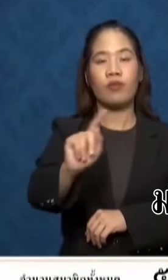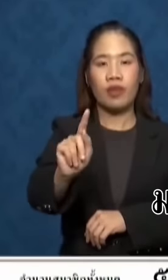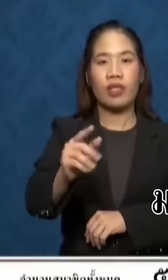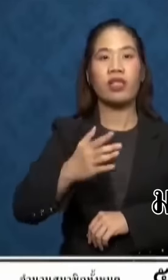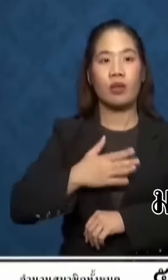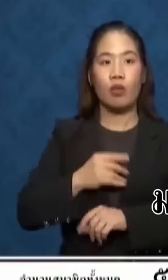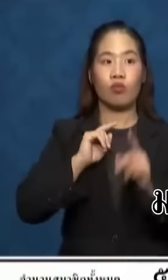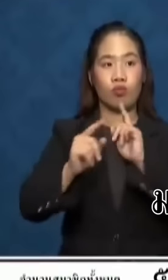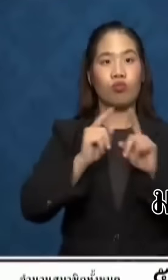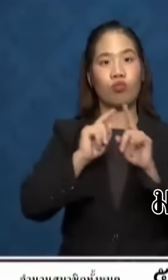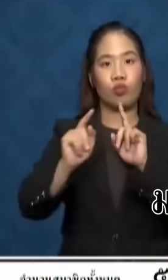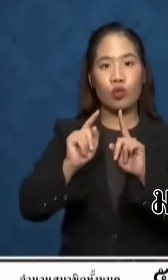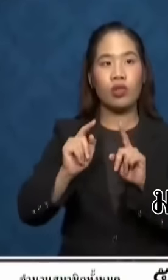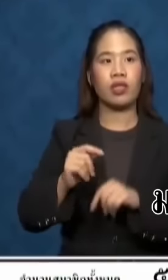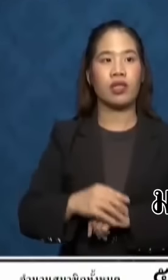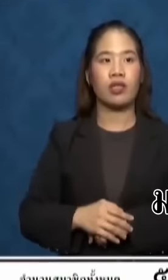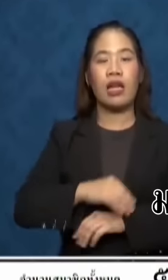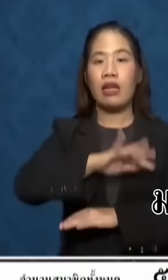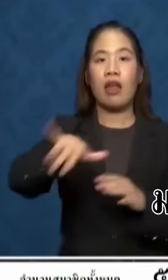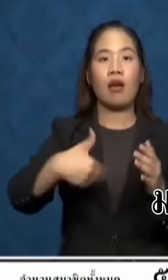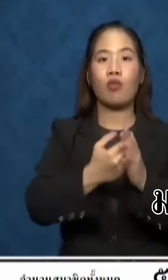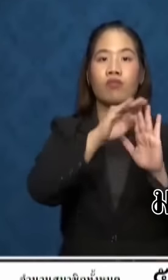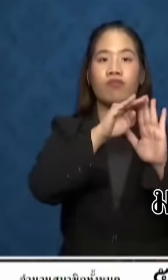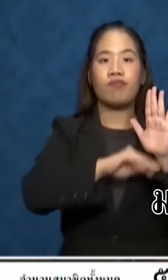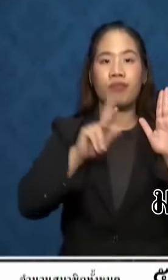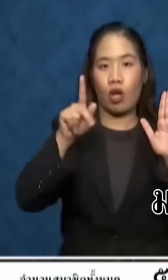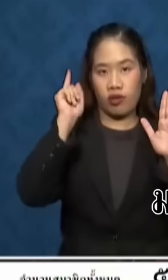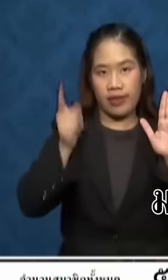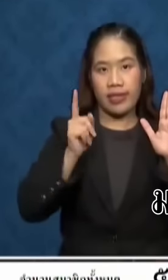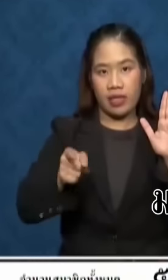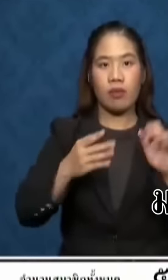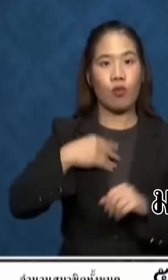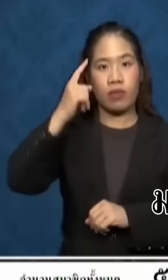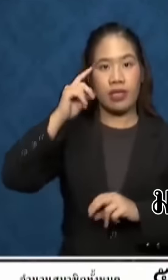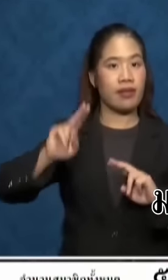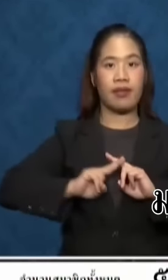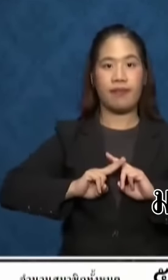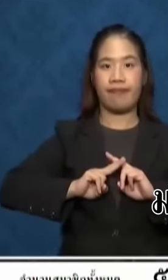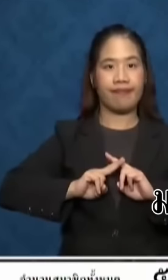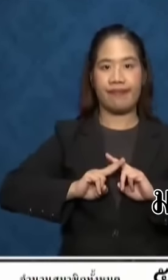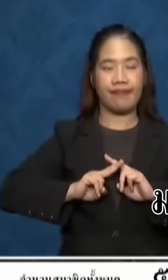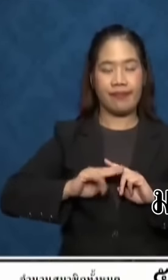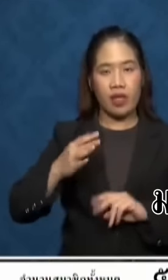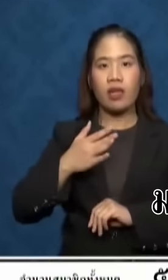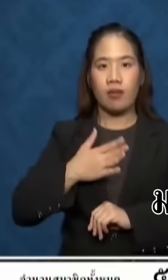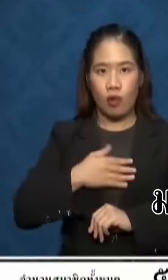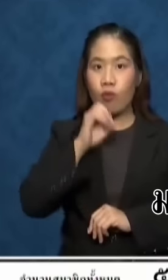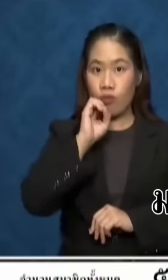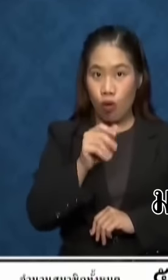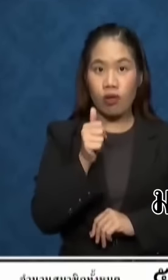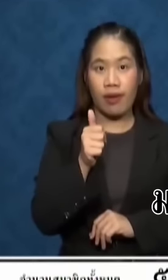สิ่งที่ผมพดนั้น คือสิ่งที่เป็นกรฬที่จริงครับผมไมไดคิดIN Regardlessผมสามาถบอก